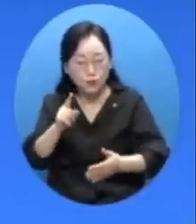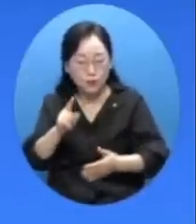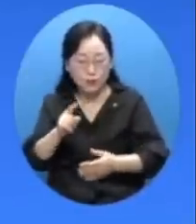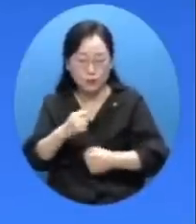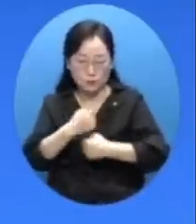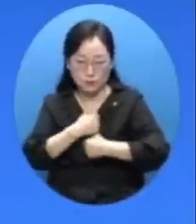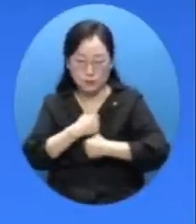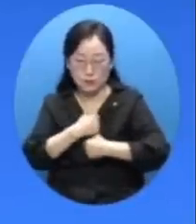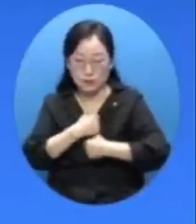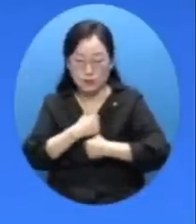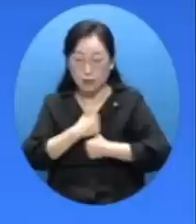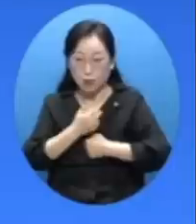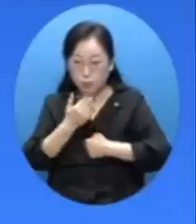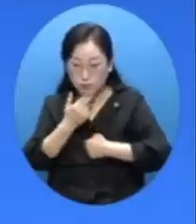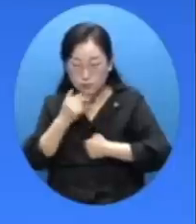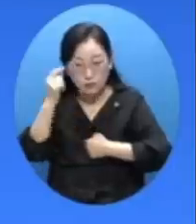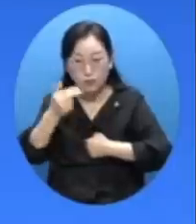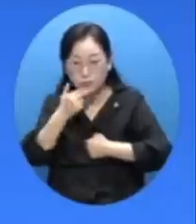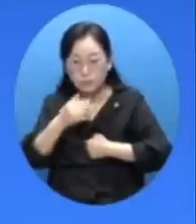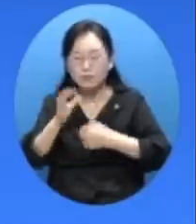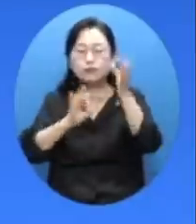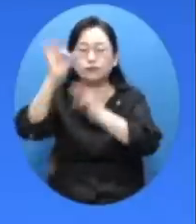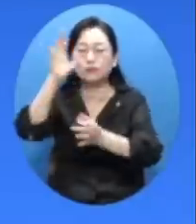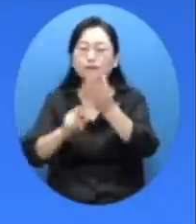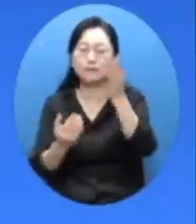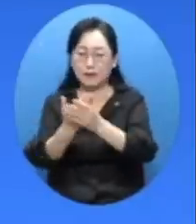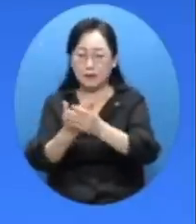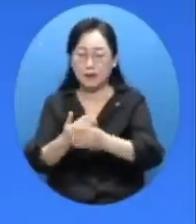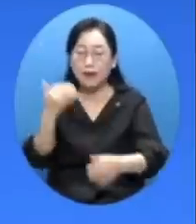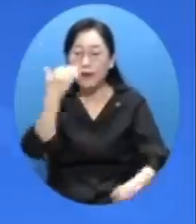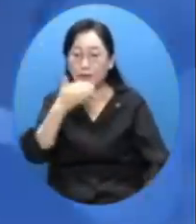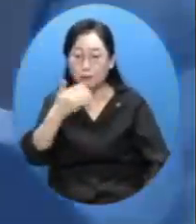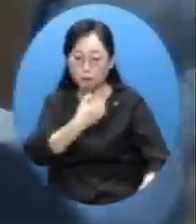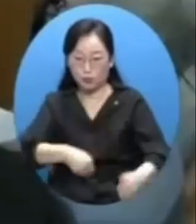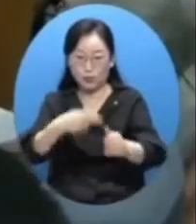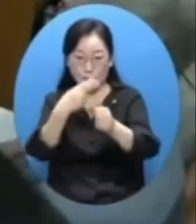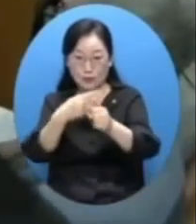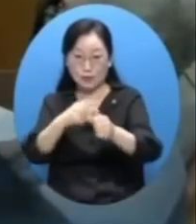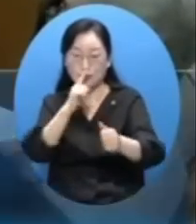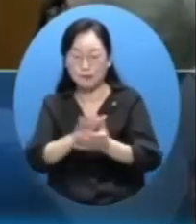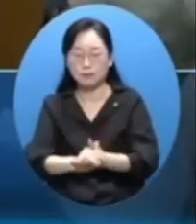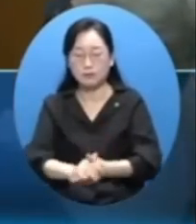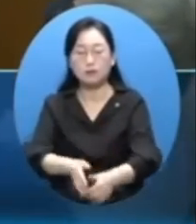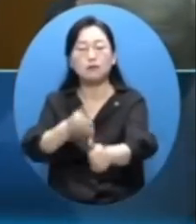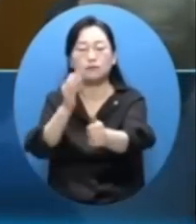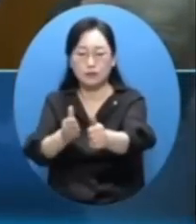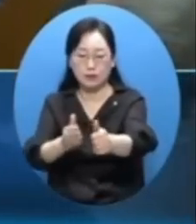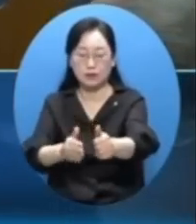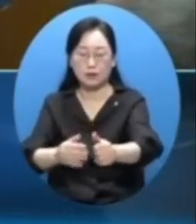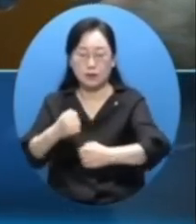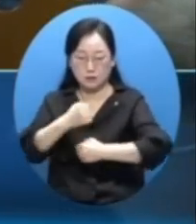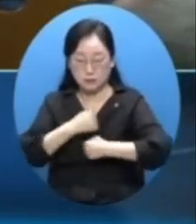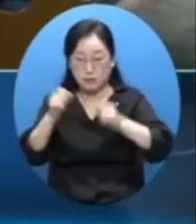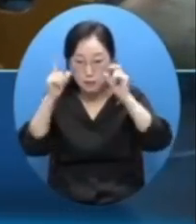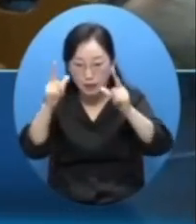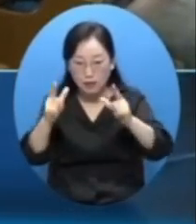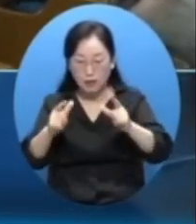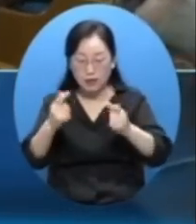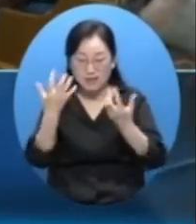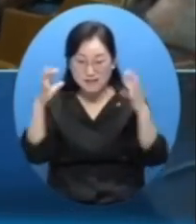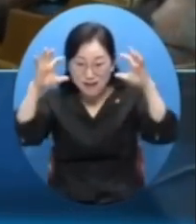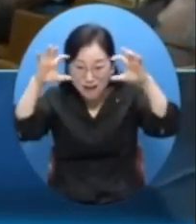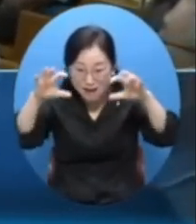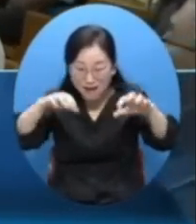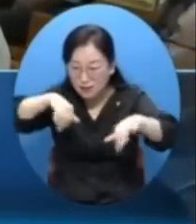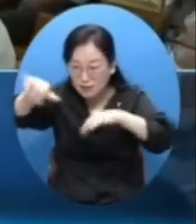문제가 생겨나게 되고 우리가 실수하게 되는 것입니다. 베드로 사도가 권면합니다. 근신하라, 깨어라. 너희 대적 마귀가 우는 사자같이